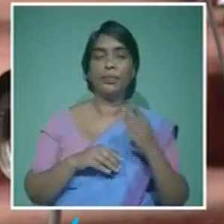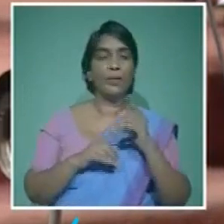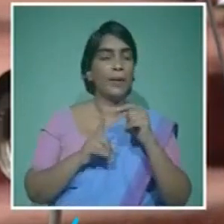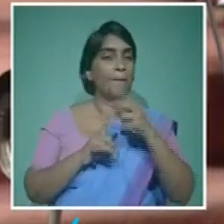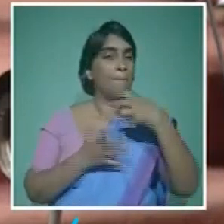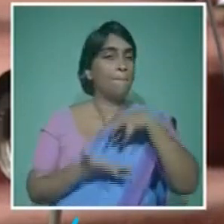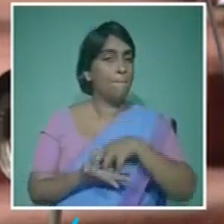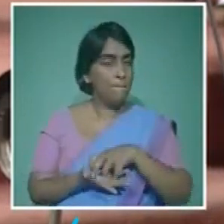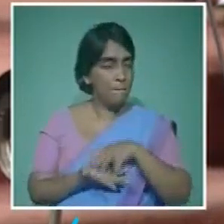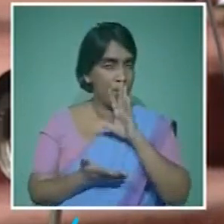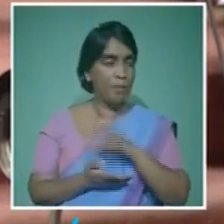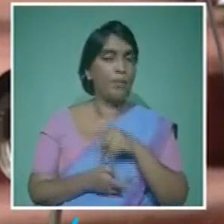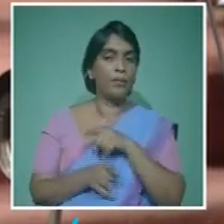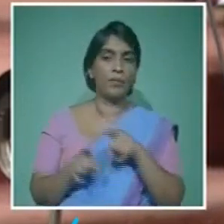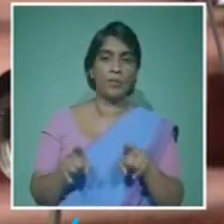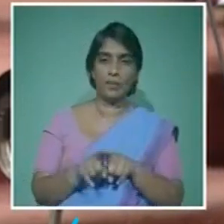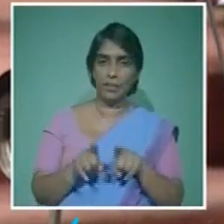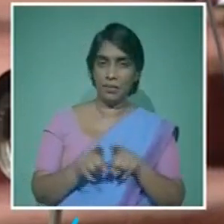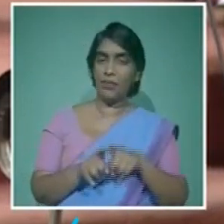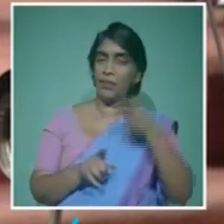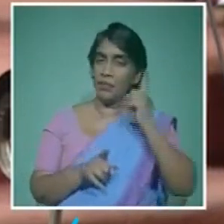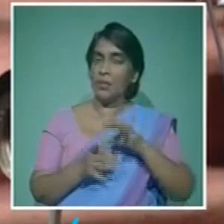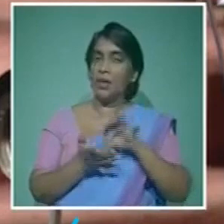தீர்வு ஓரளவுக்கு அனைவராலும்